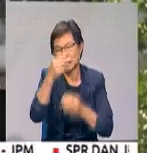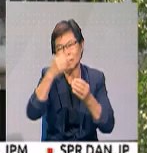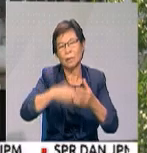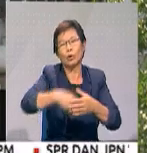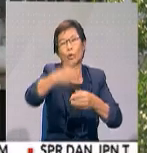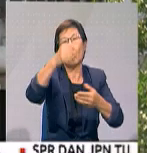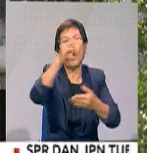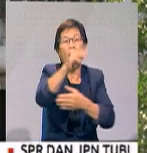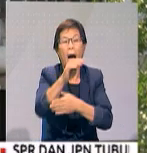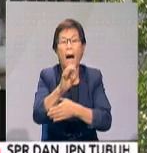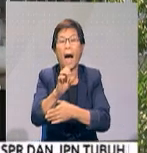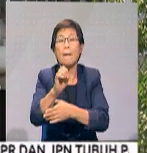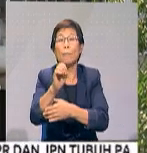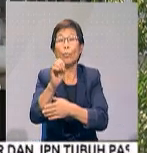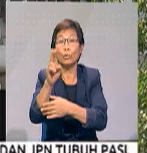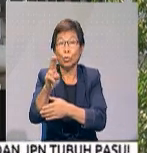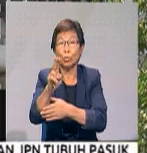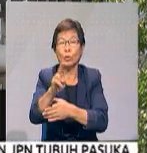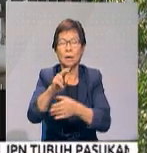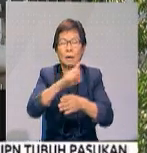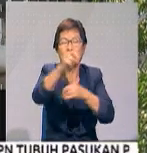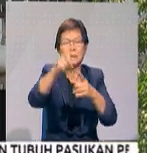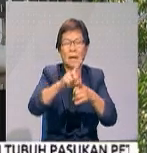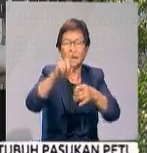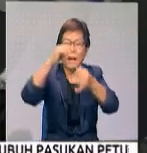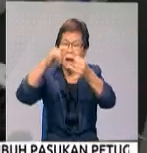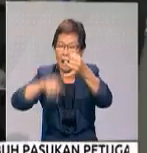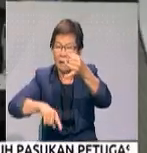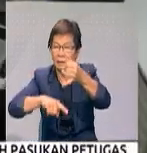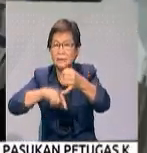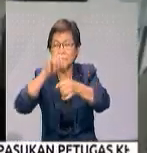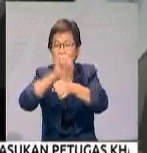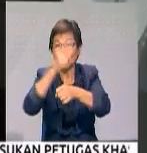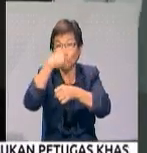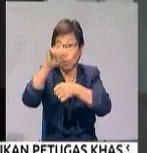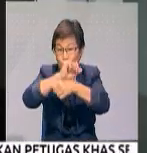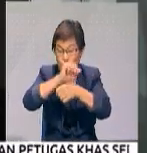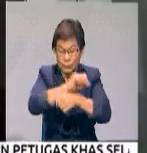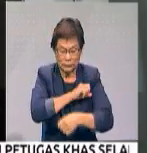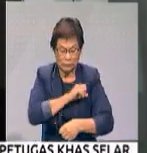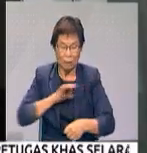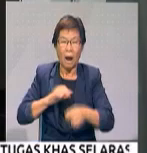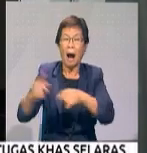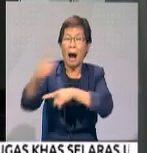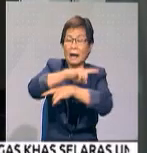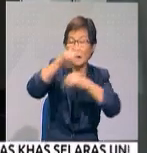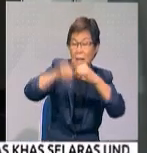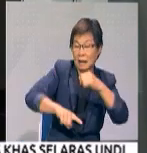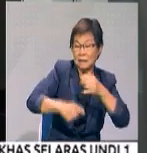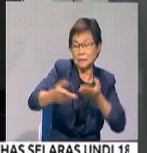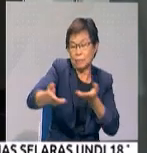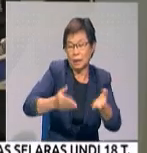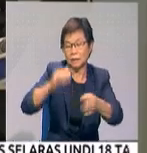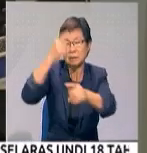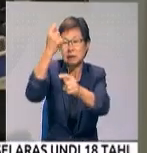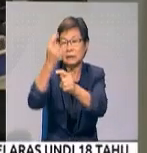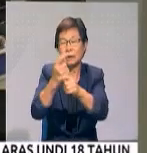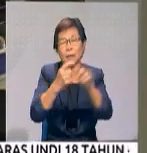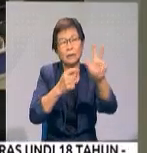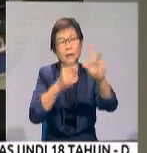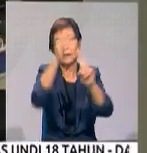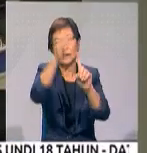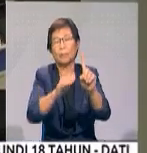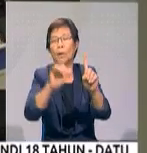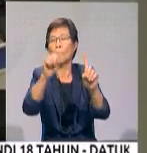mengeluarkan memorandum mengumumkan tarikh akhir bekerja untuk kakitangan. Manakala hari akhir perkhidmatan ditetapkan pada